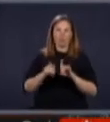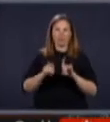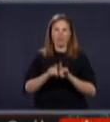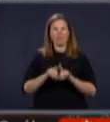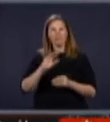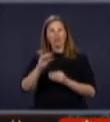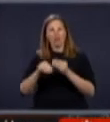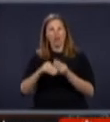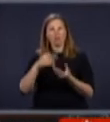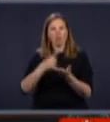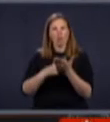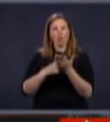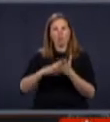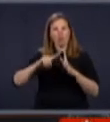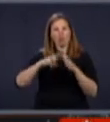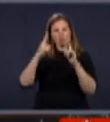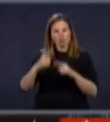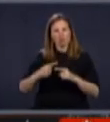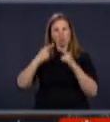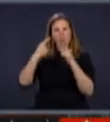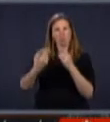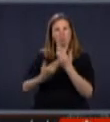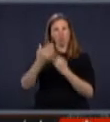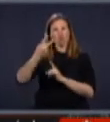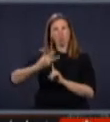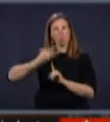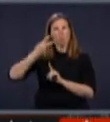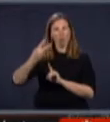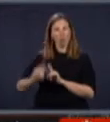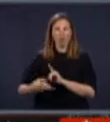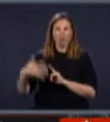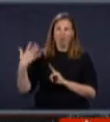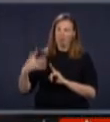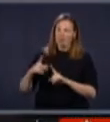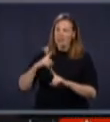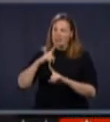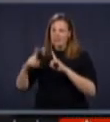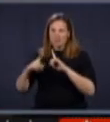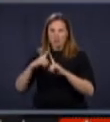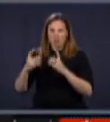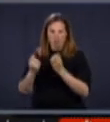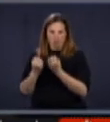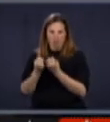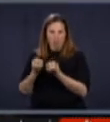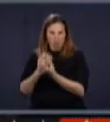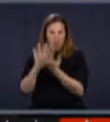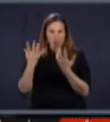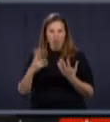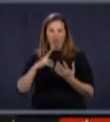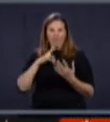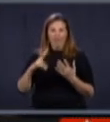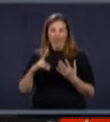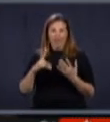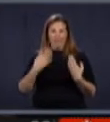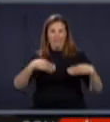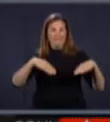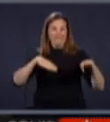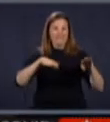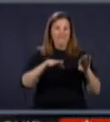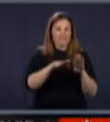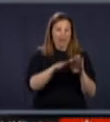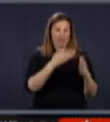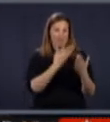là, depuis le début, depuis 2 mois, on a eu beaucoup, beaucoup de discussions. C'est pas idéal de pas réouvrir